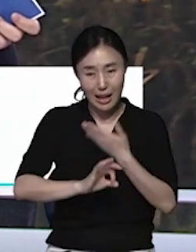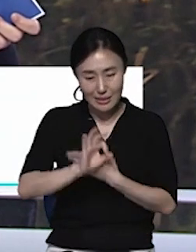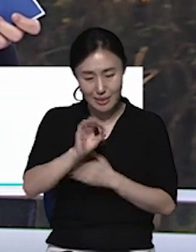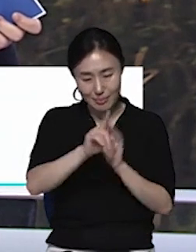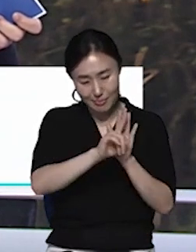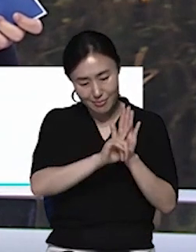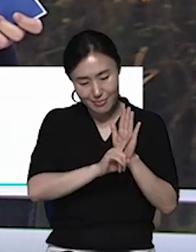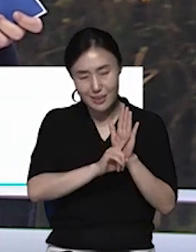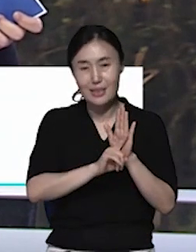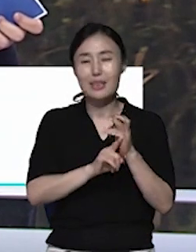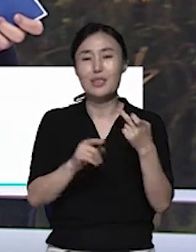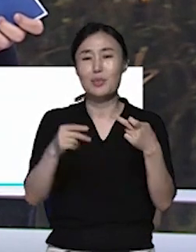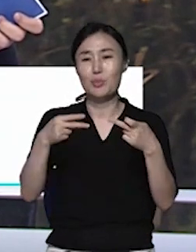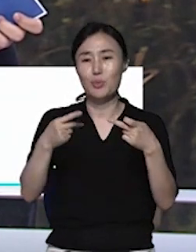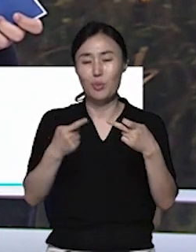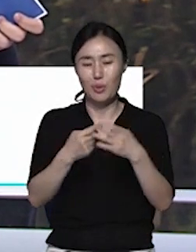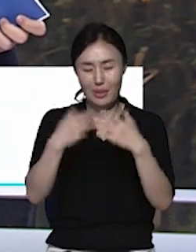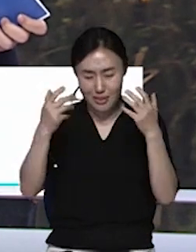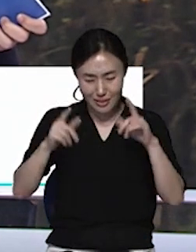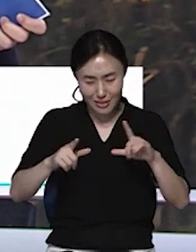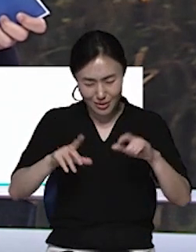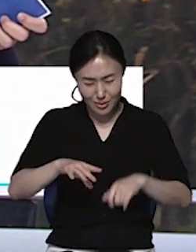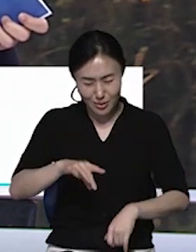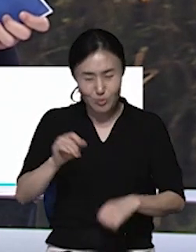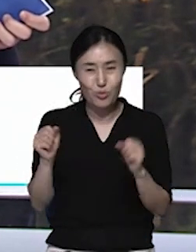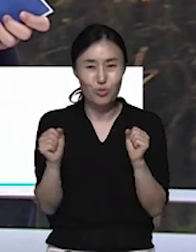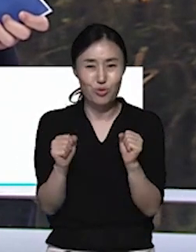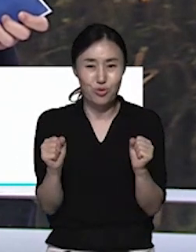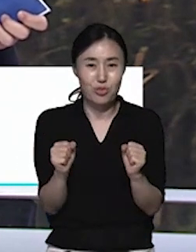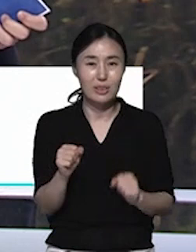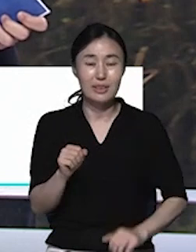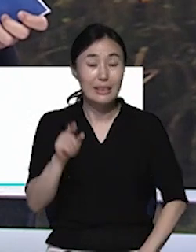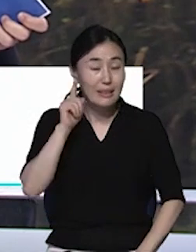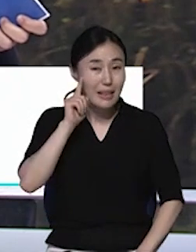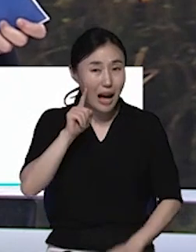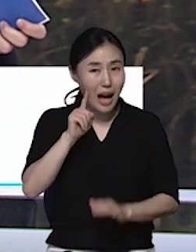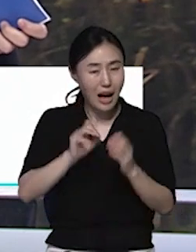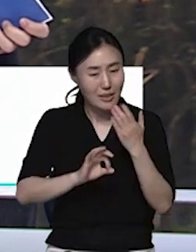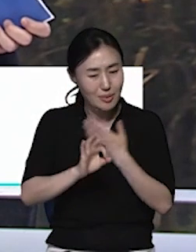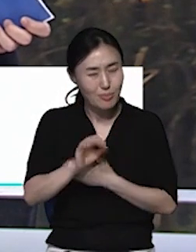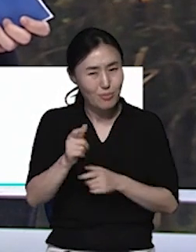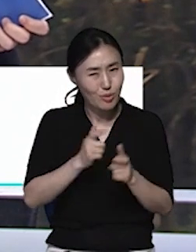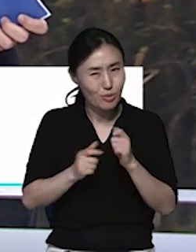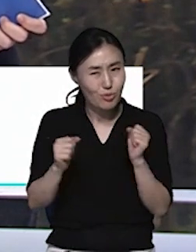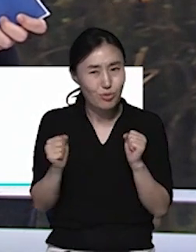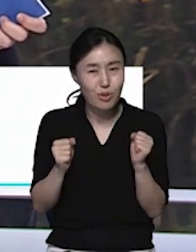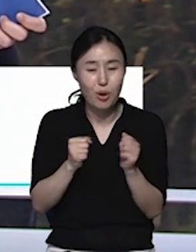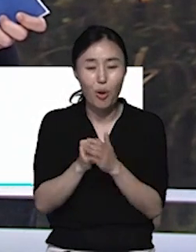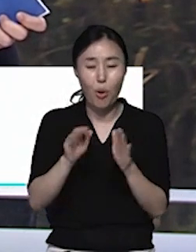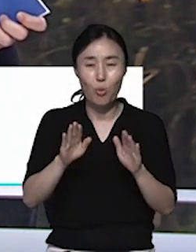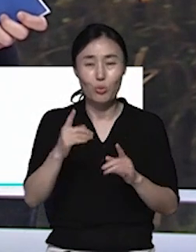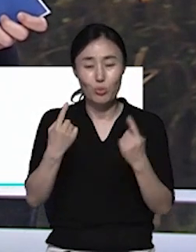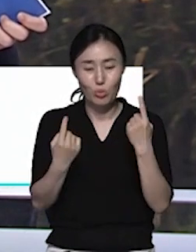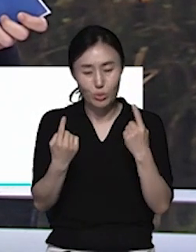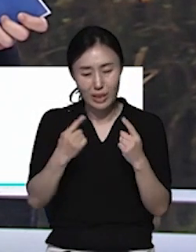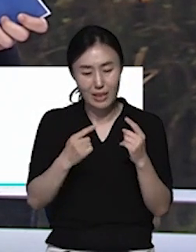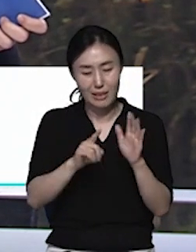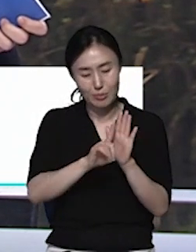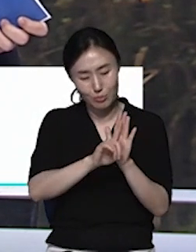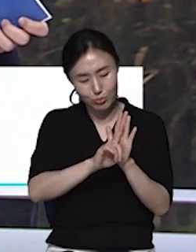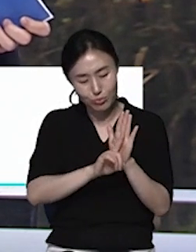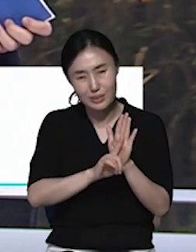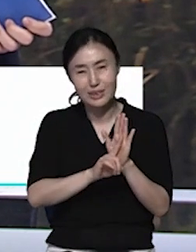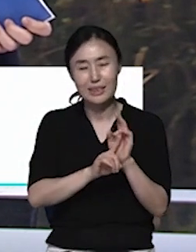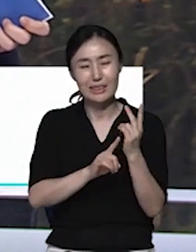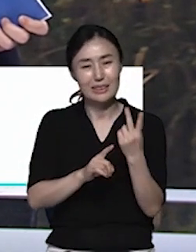떨어지면서 올가을 들어 가장 추웠습니다. 그런데 내일 아침은 더 춥겠습니다. 오늘보다도 2, 3도가량 더 낮게